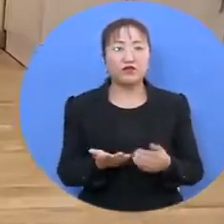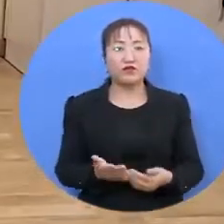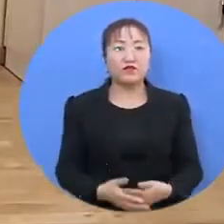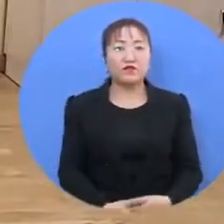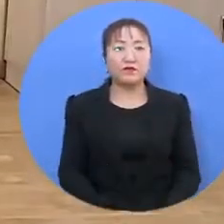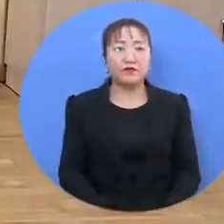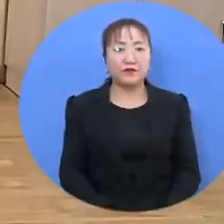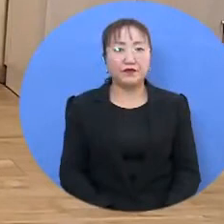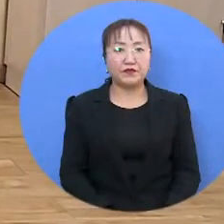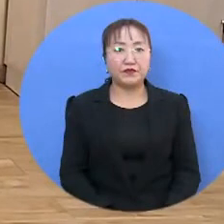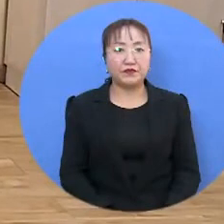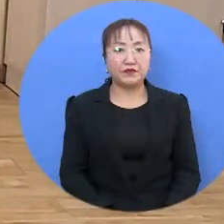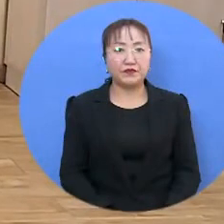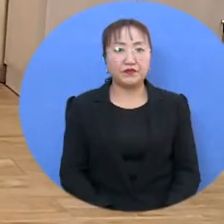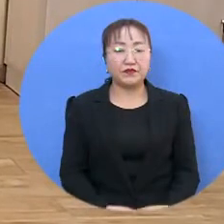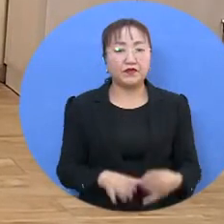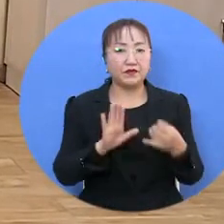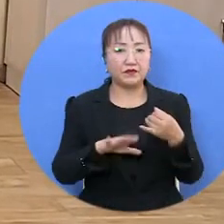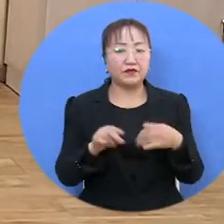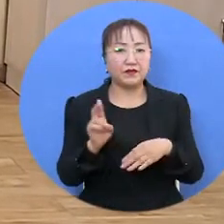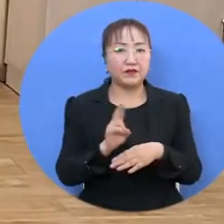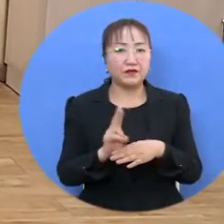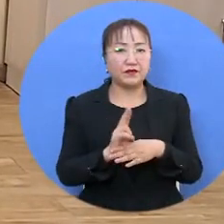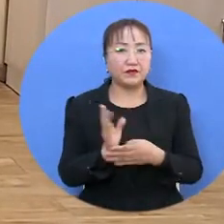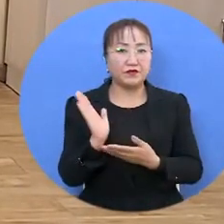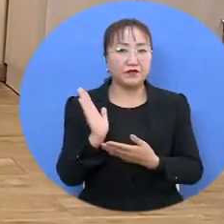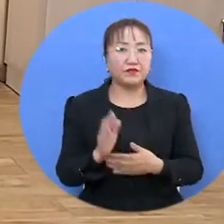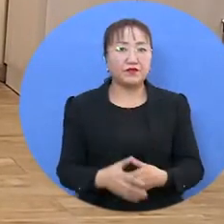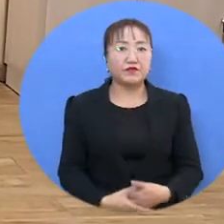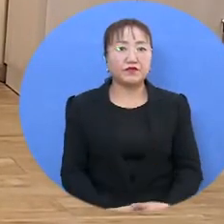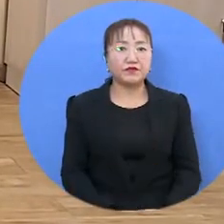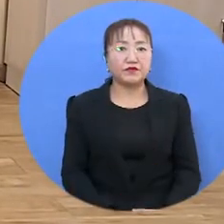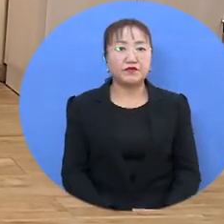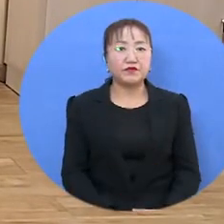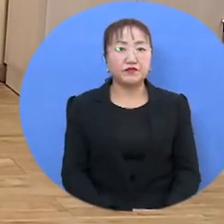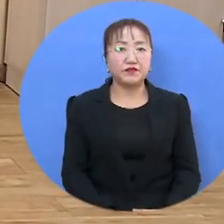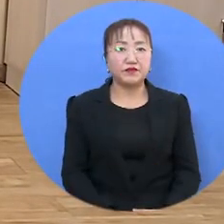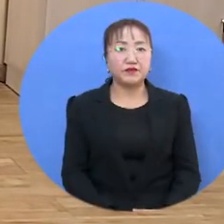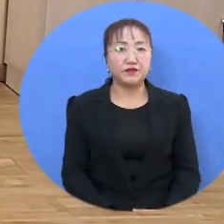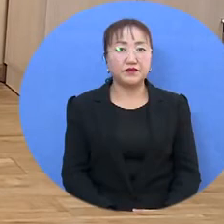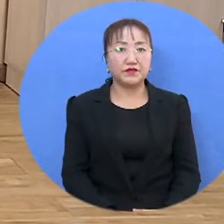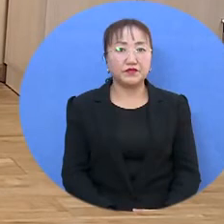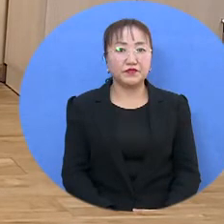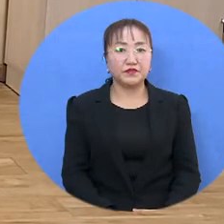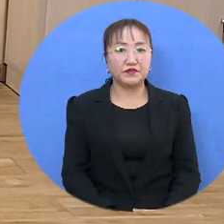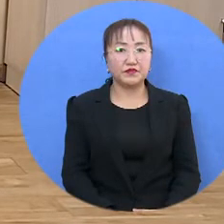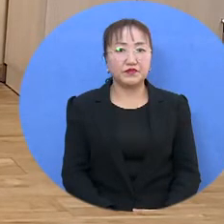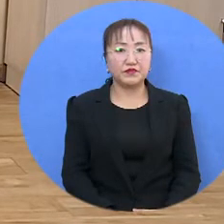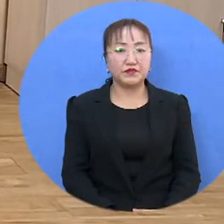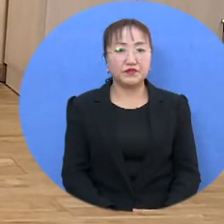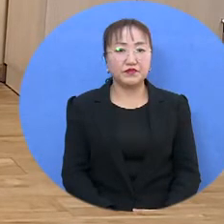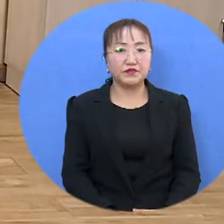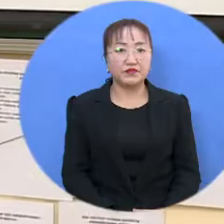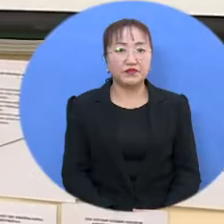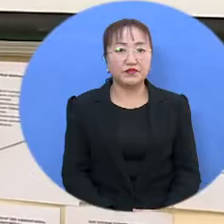Дараагийн дасгал. Хөлдөө мөрний хэмжээний зайтай. Гарыг цээжний урд алгаан нийлүүлж барина. За амьсгаагаа аваад